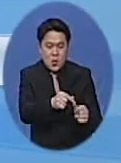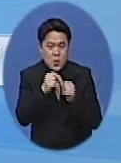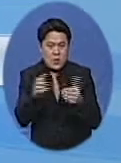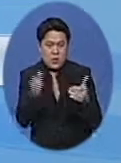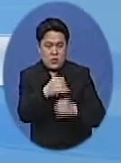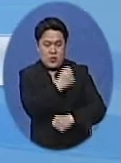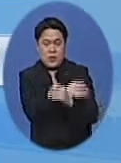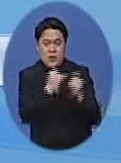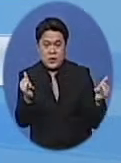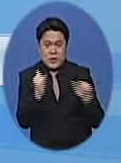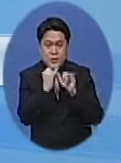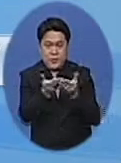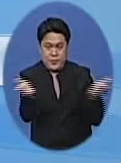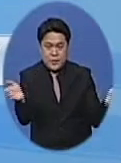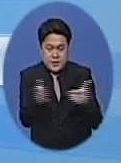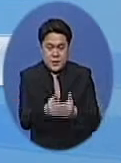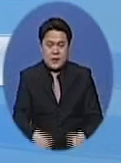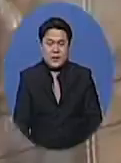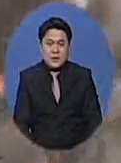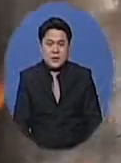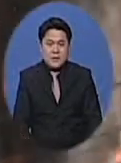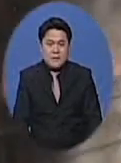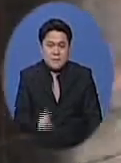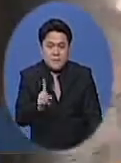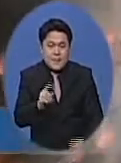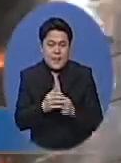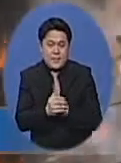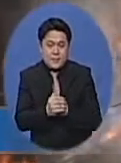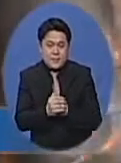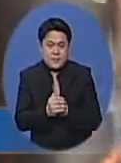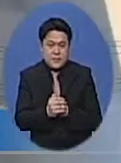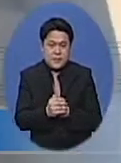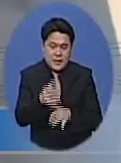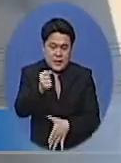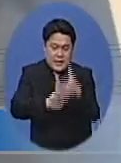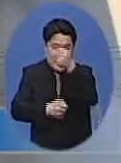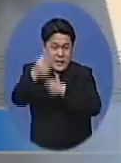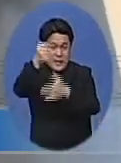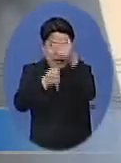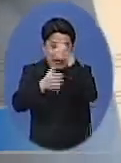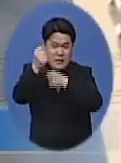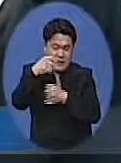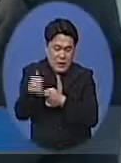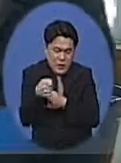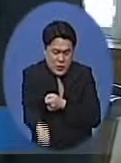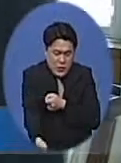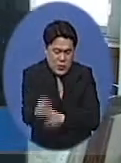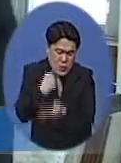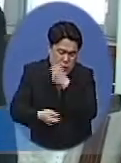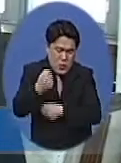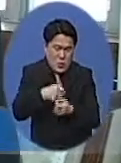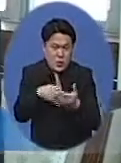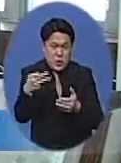구한 유공자에 대한 표창식을 가졌습니다. 이날 표창식에서는 가스배관을 타고 올라가 밧줄을 이용해